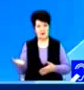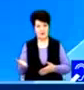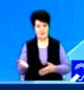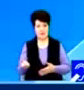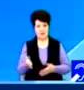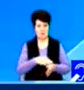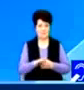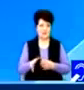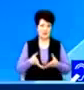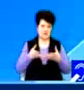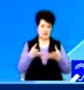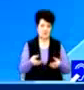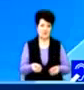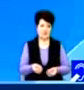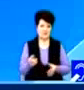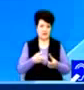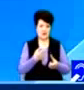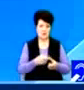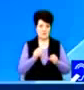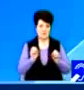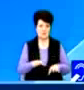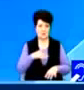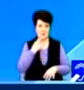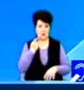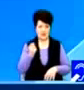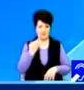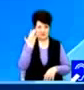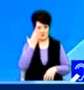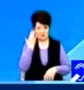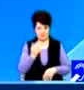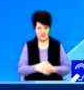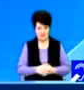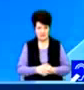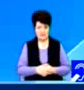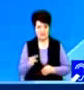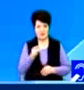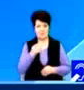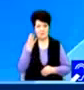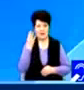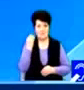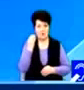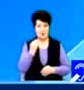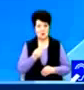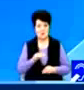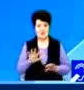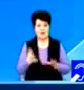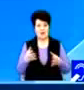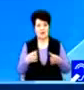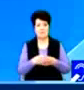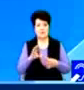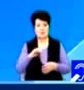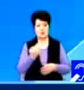să poată influența anumite decizii politice Imaginați vă că cum ar arăta Republica Moldova în cazul în care Partidul